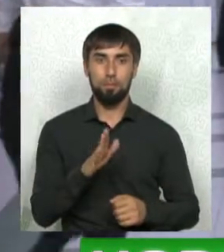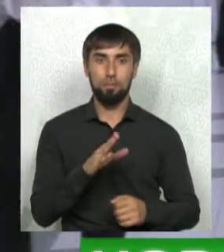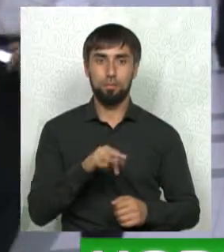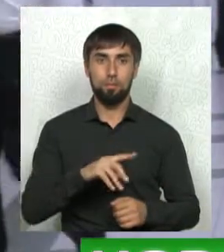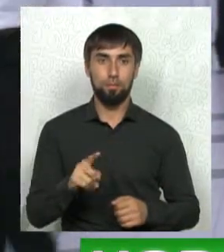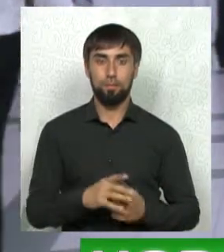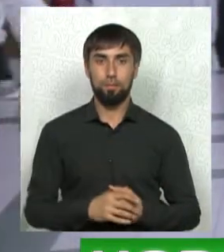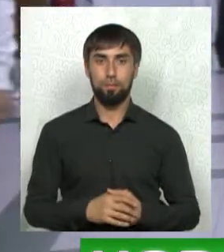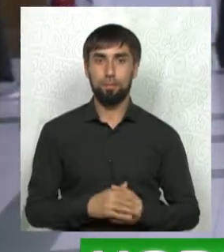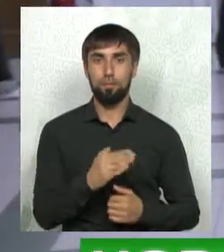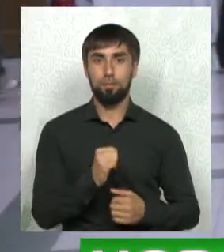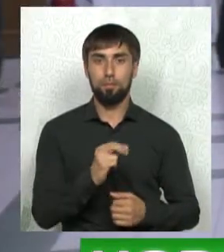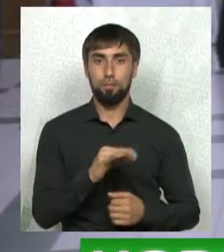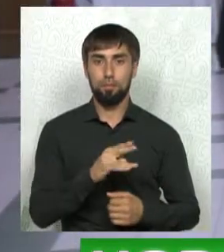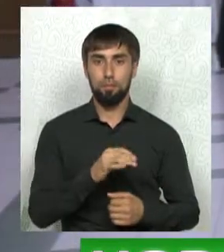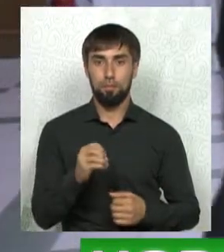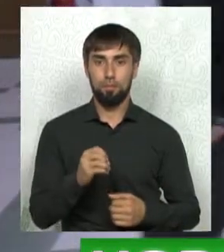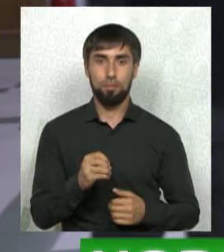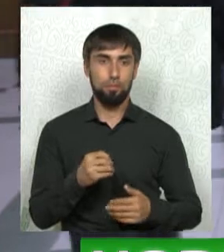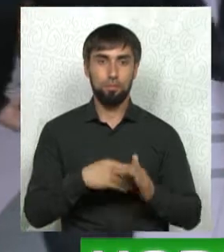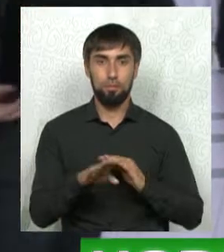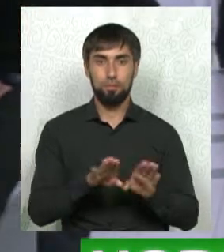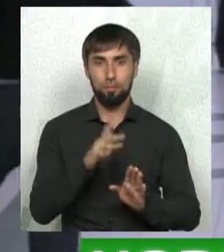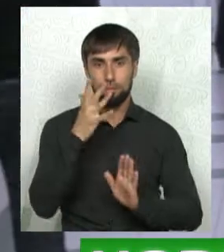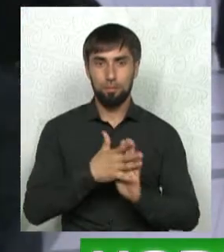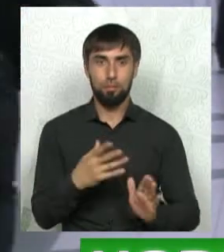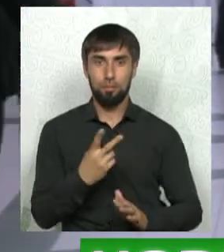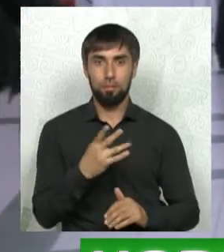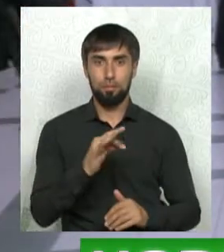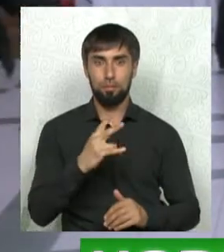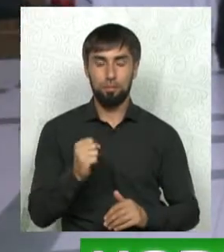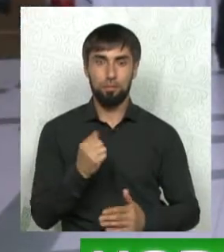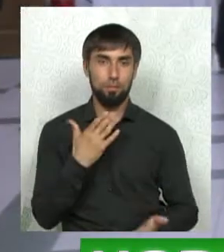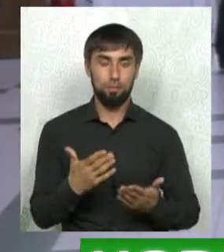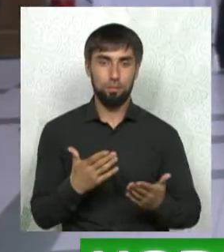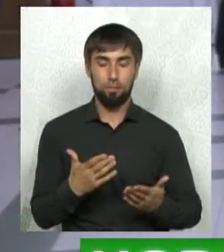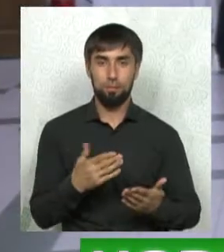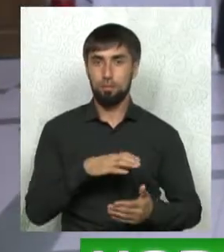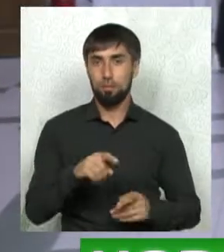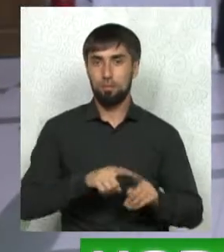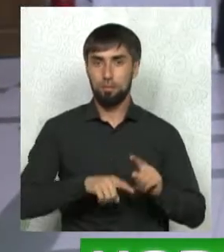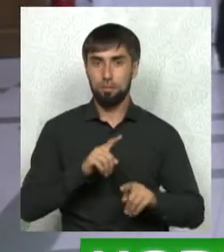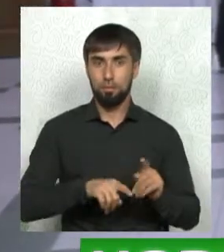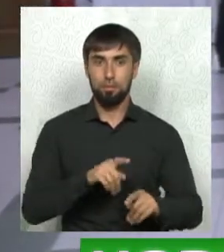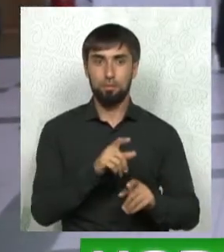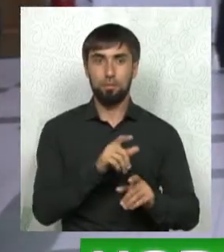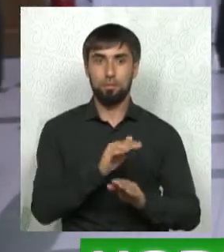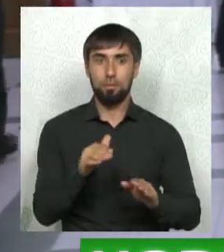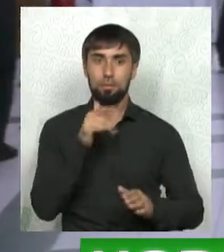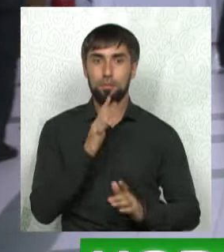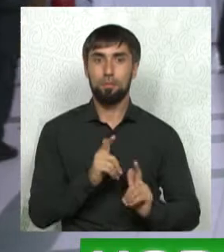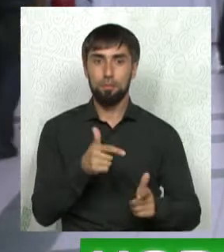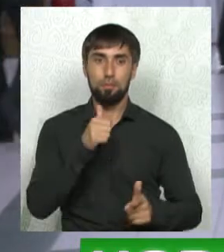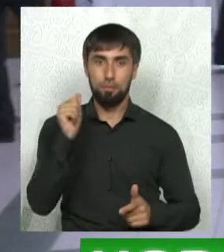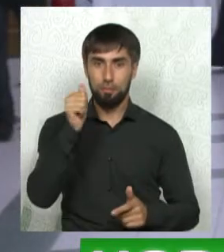том, что фактически ушло такое понятие, как вторая волна. Если те родители, чьи дети поступали в прошлые